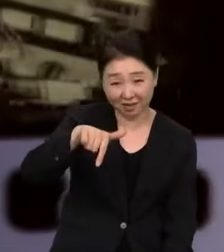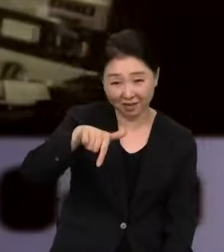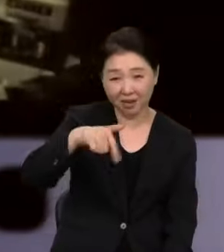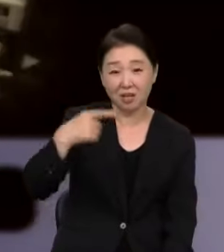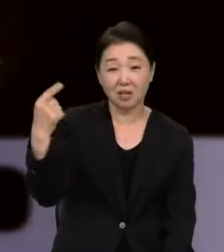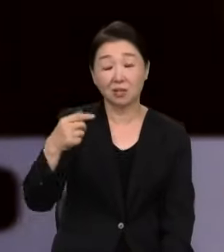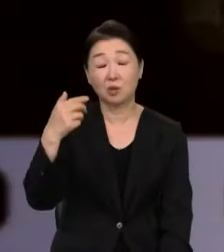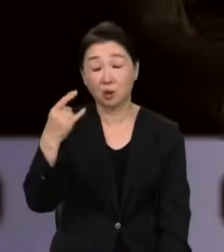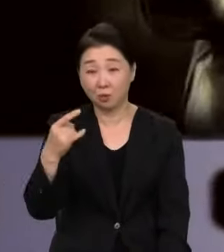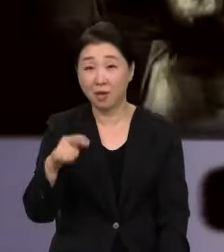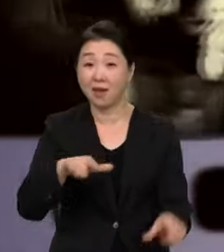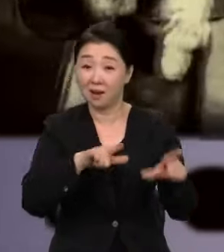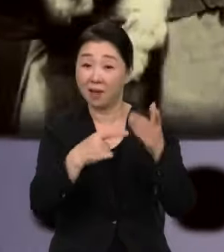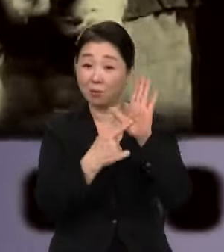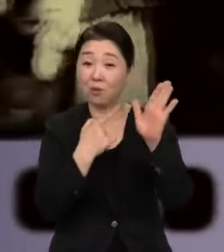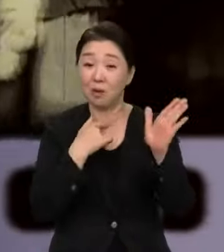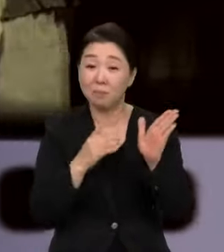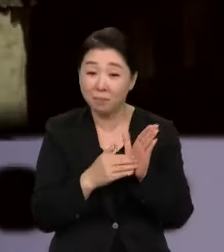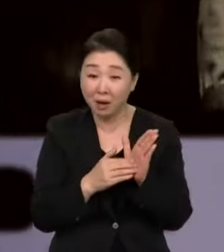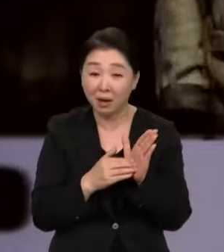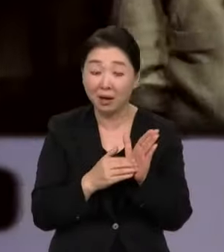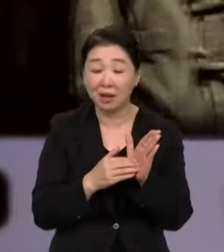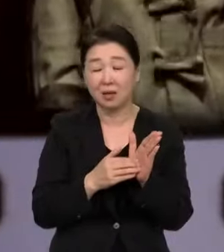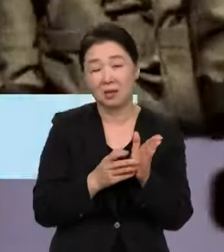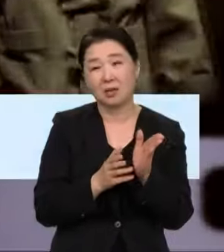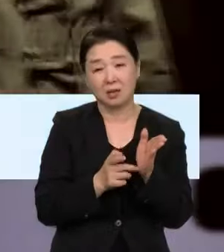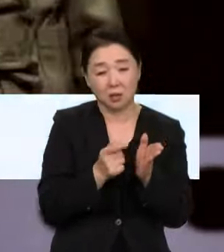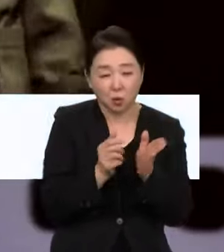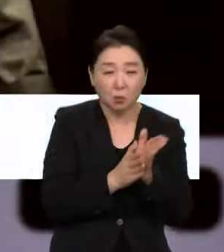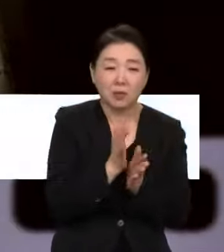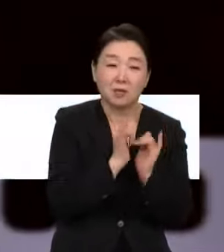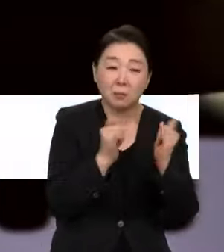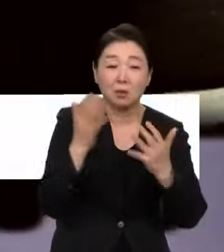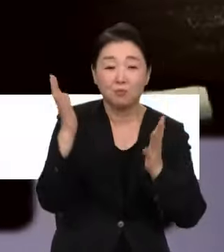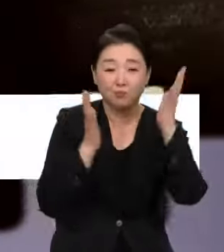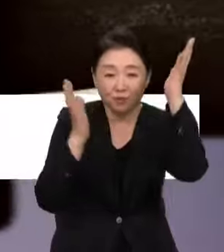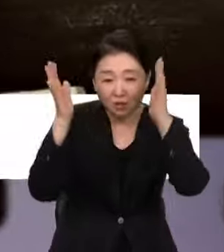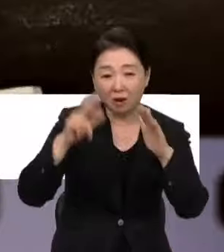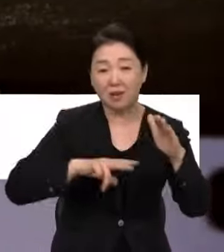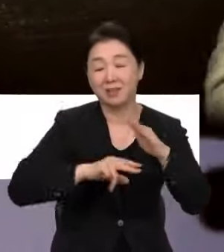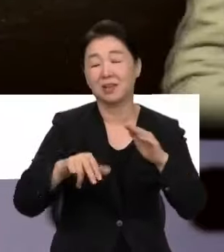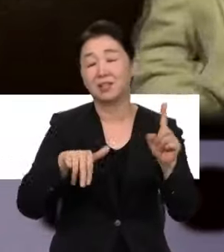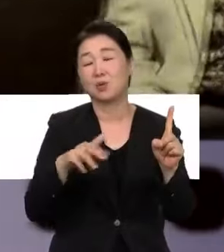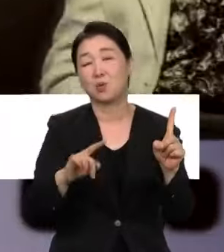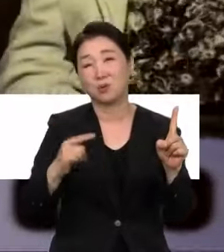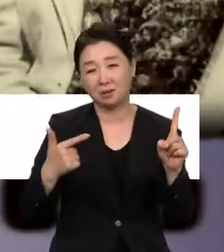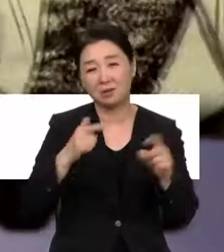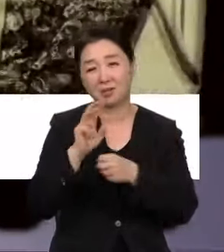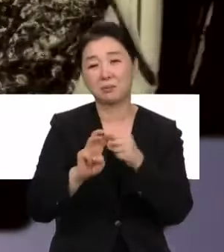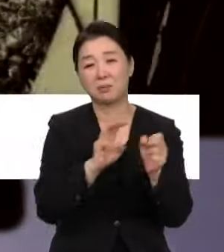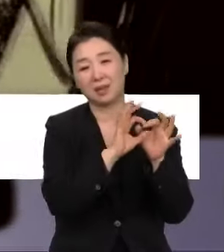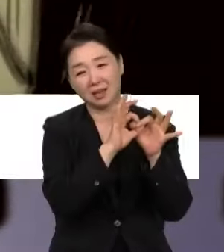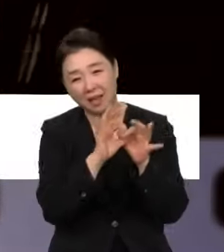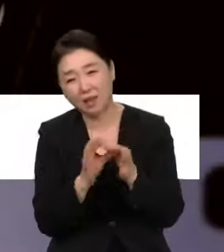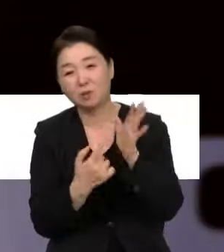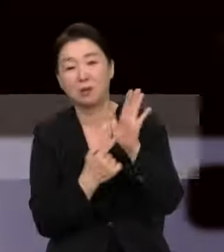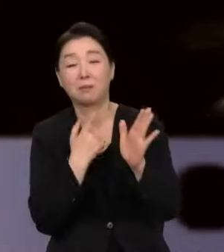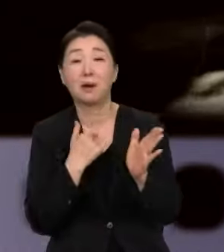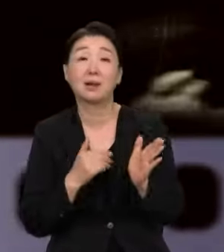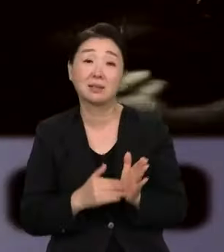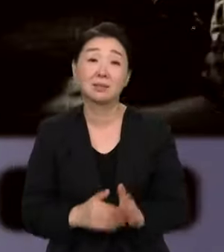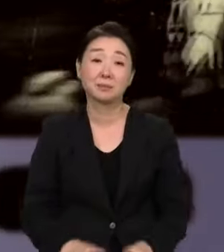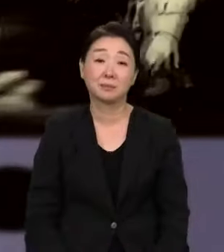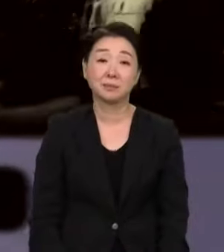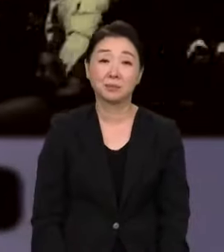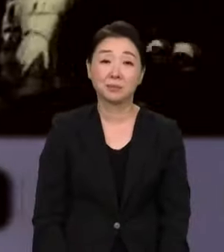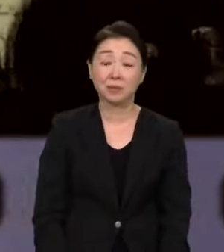라이브 공연을 펼쳤고 소시민들의 삶을 담은 뮤지컬 지하철 1호선이 30년간 이어졌습니다.